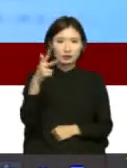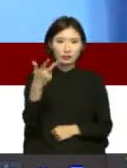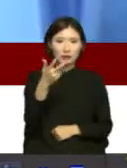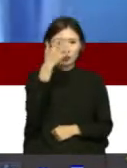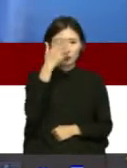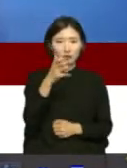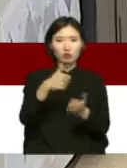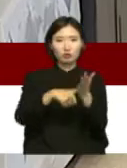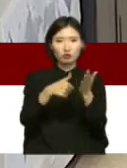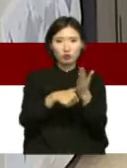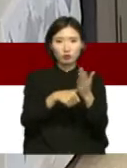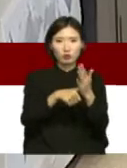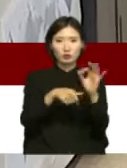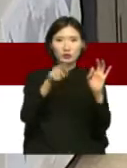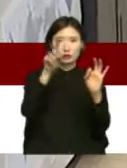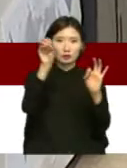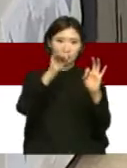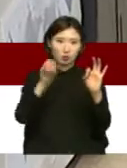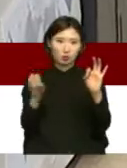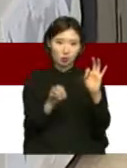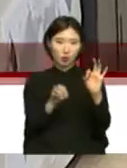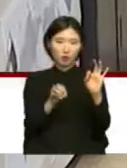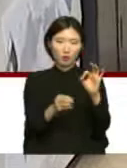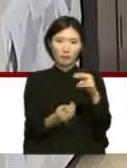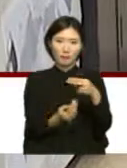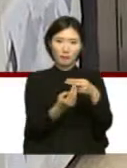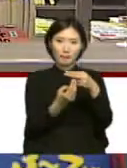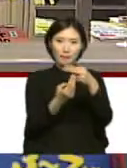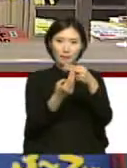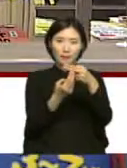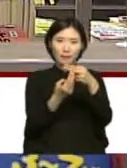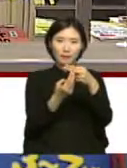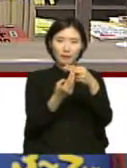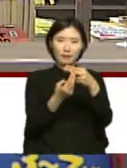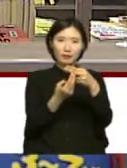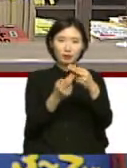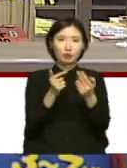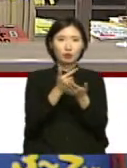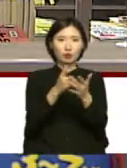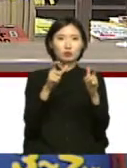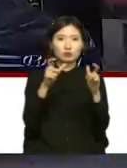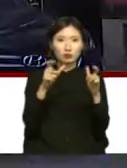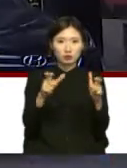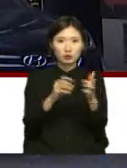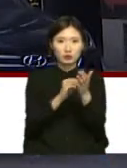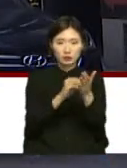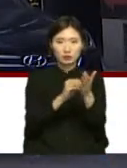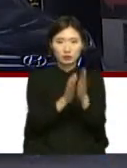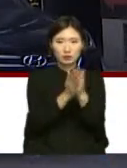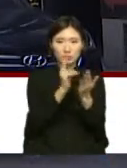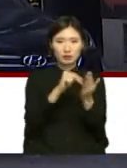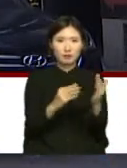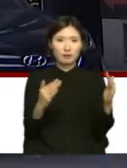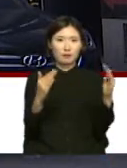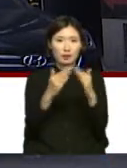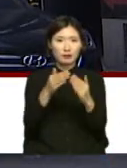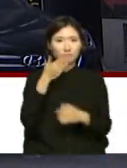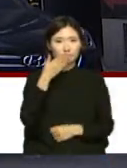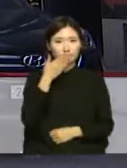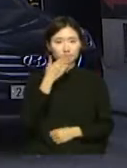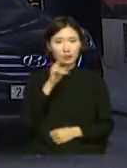기부금품은 물품비의 10%가 쌓입니다. 쌓인 포인트는 노원구에 등록한 서점과 음식점 등의